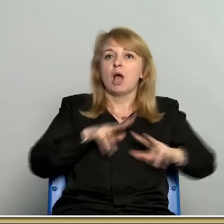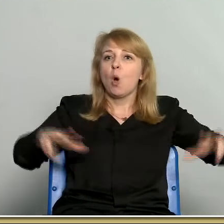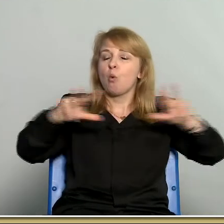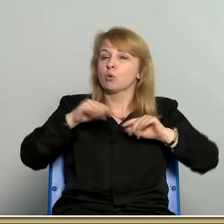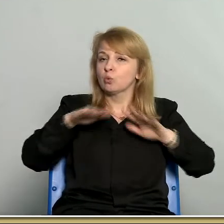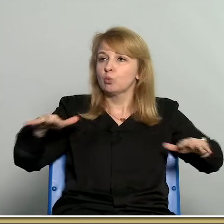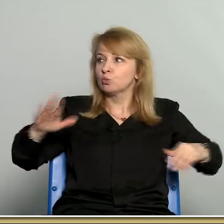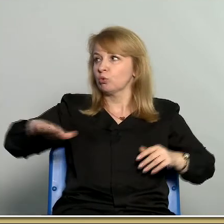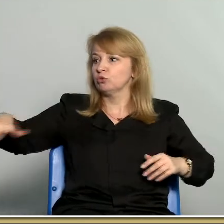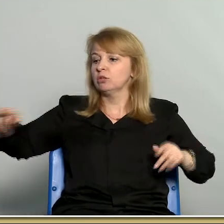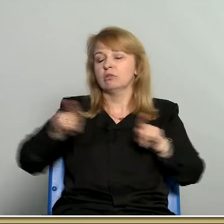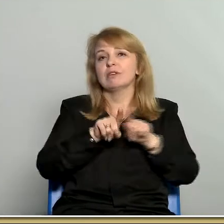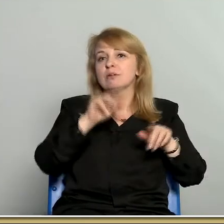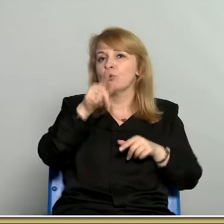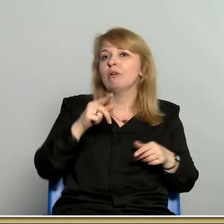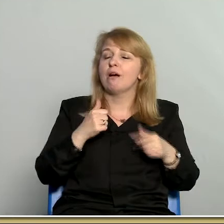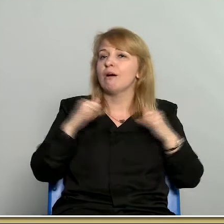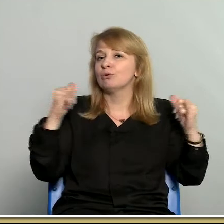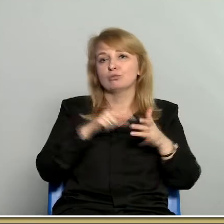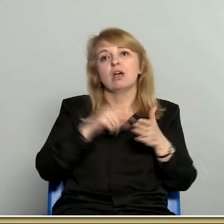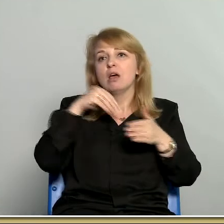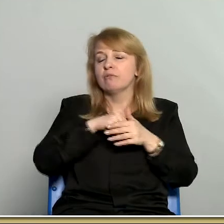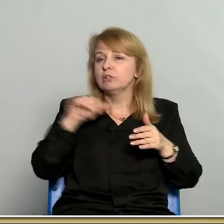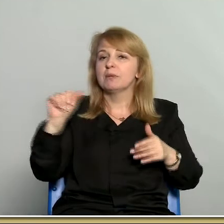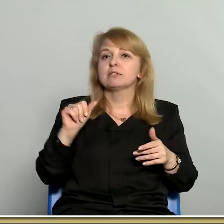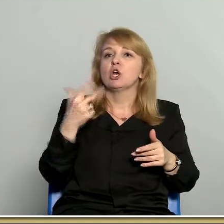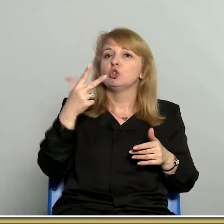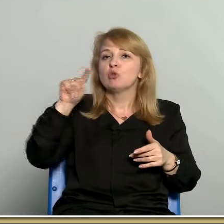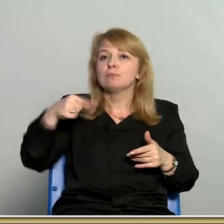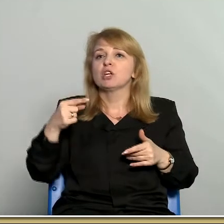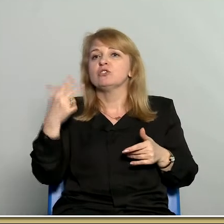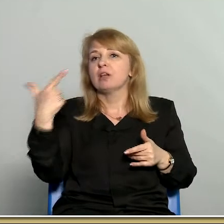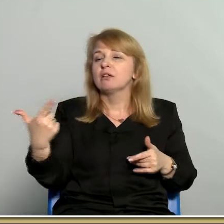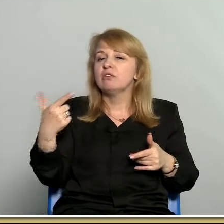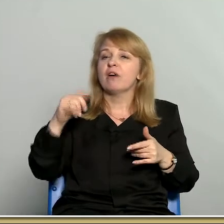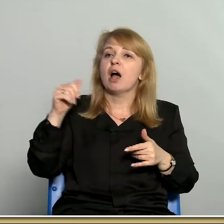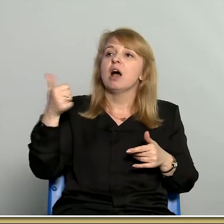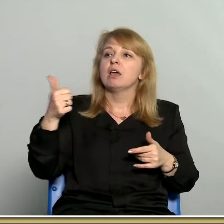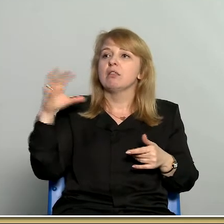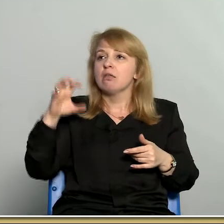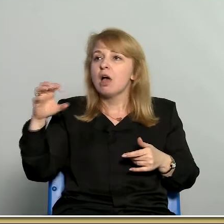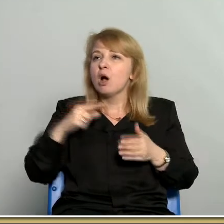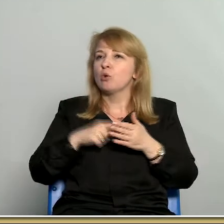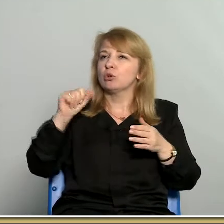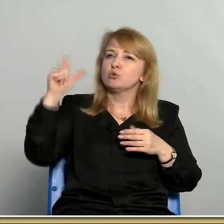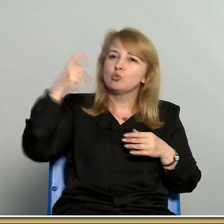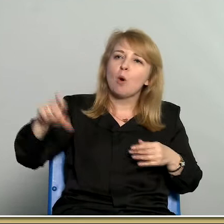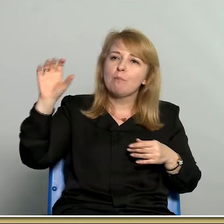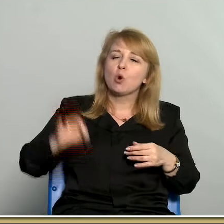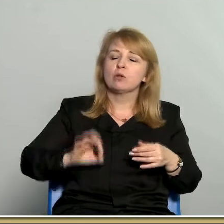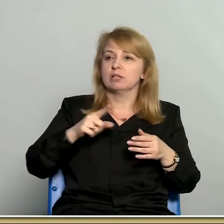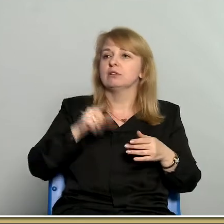ubogich rodzin z dziećmi. To jest 3,2 miliona euro. 100% alokacji.